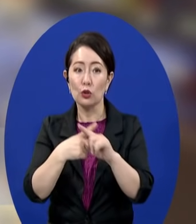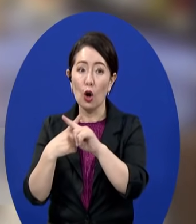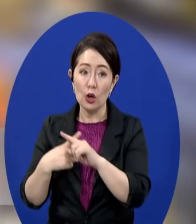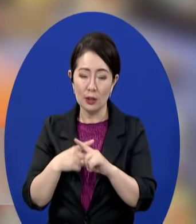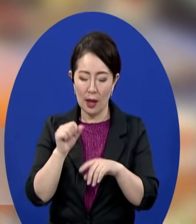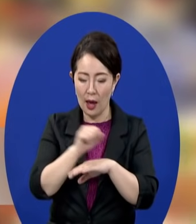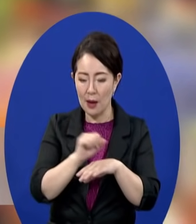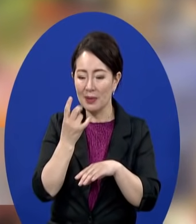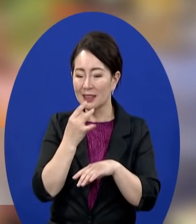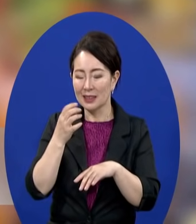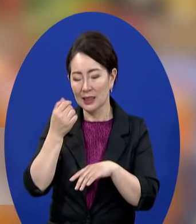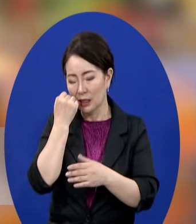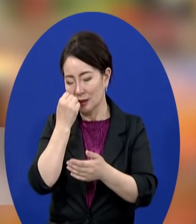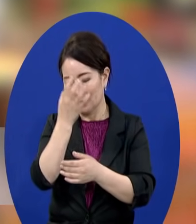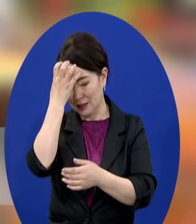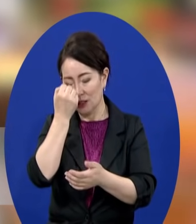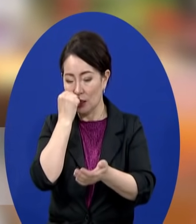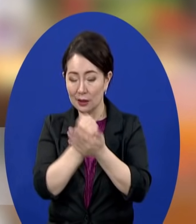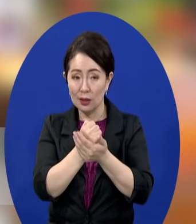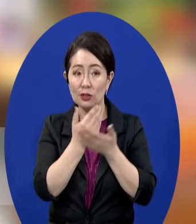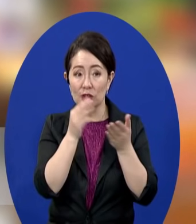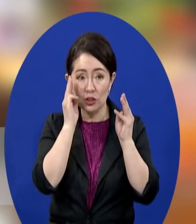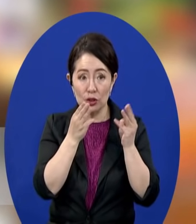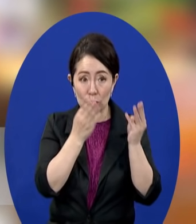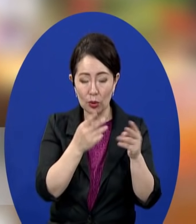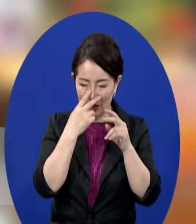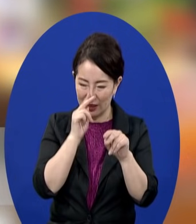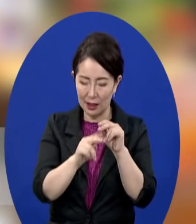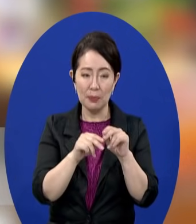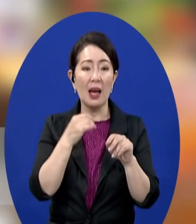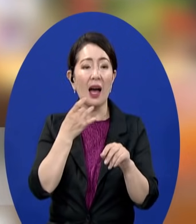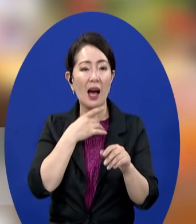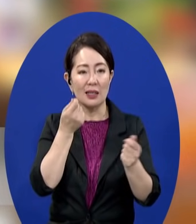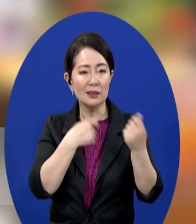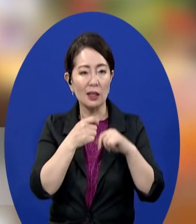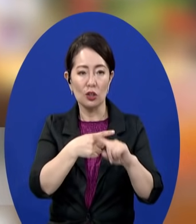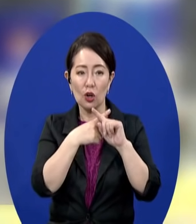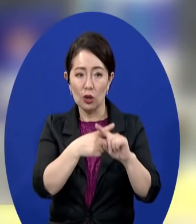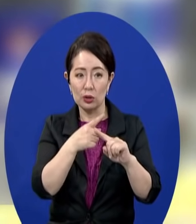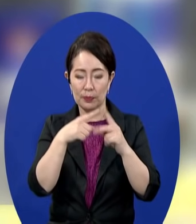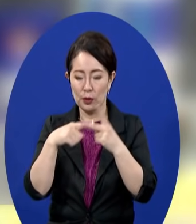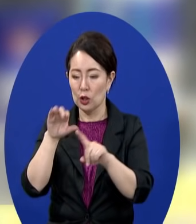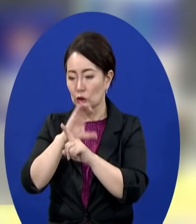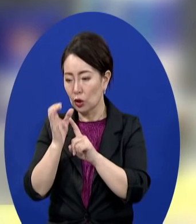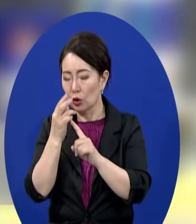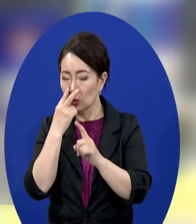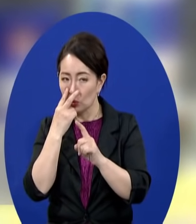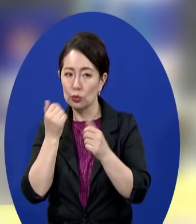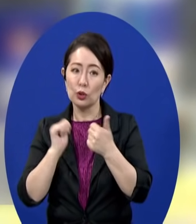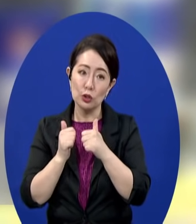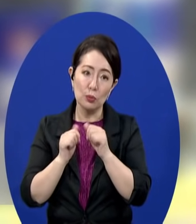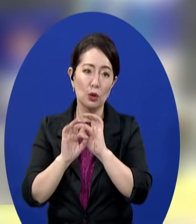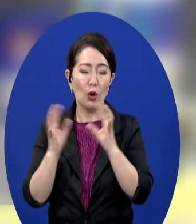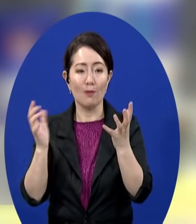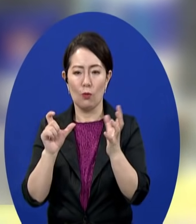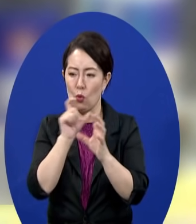дарга холбогдох шийдвэр гарган хяналт тавьж ажилладаг. Үүнд арх согтруулахудаагаар үйлчилж худалдах соёл урлаг үзвэр спортын